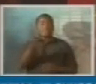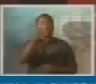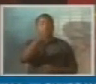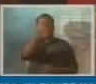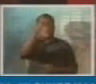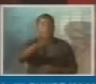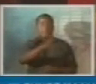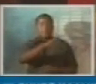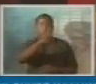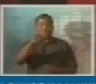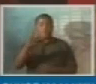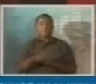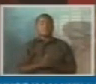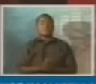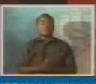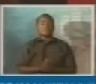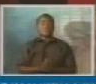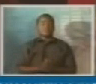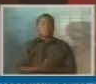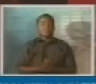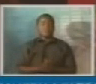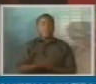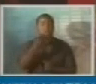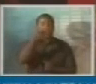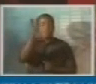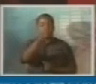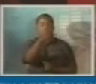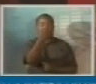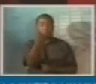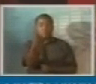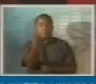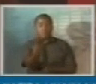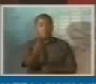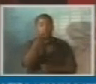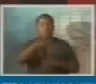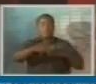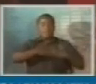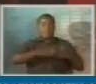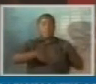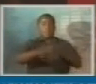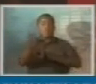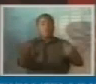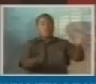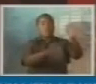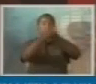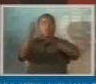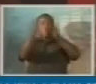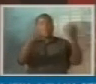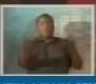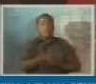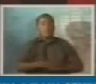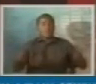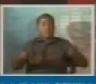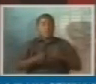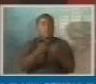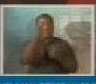watu wa Rwanda. Wanaitwa Ambassador. Waliimba wimbo mmoja wakasema wanatamani kwenda mbinguni. Walivyotamani kwenda mbinguni wakapata ajali,